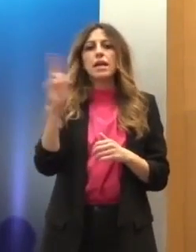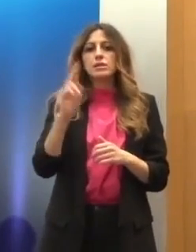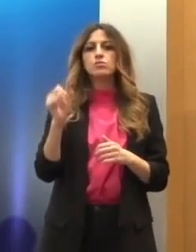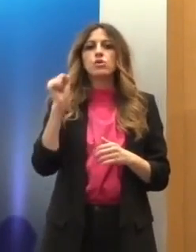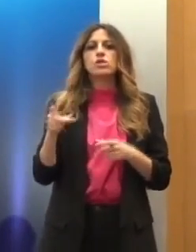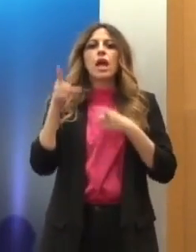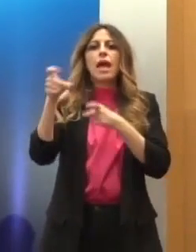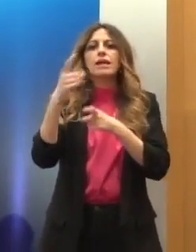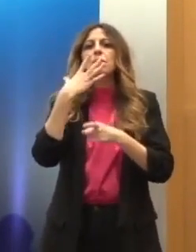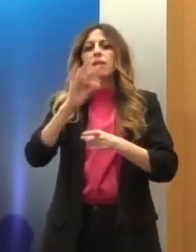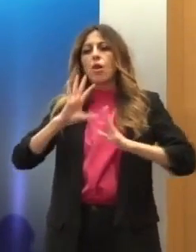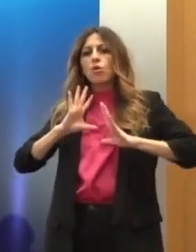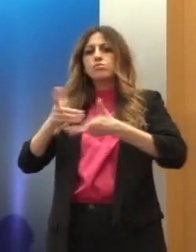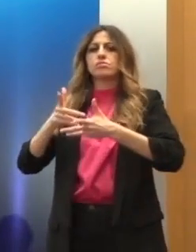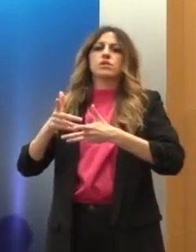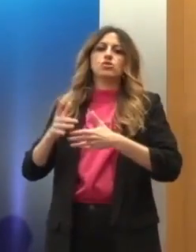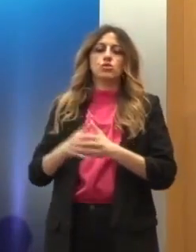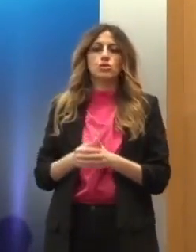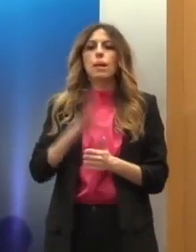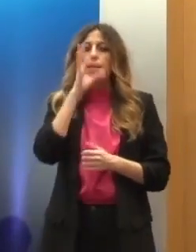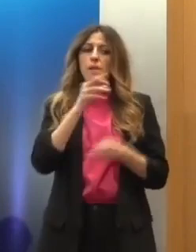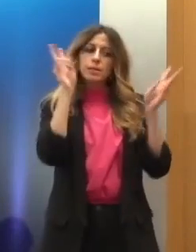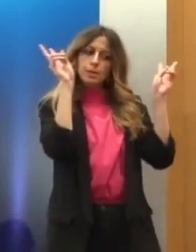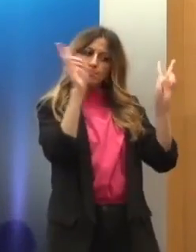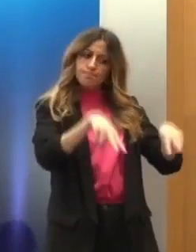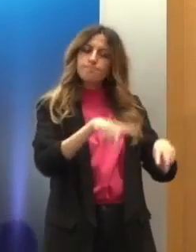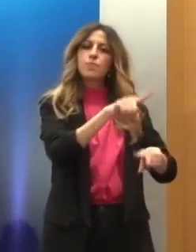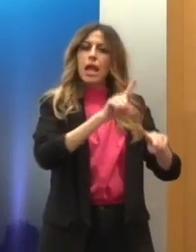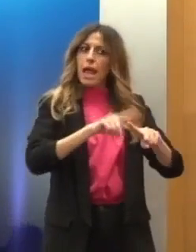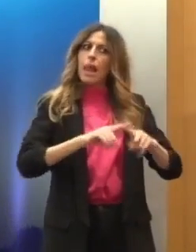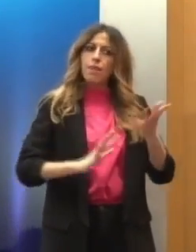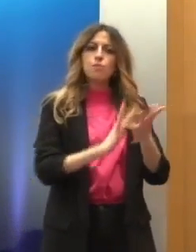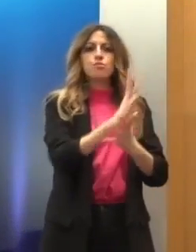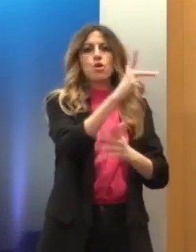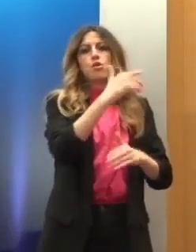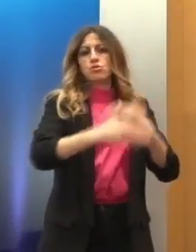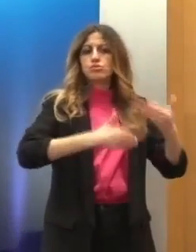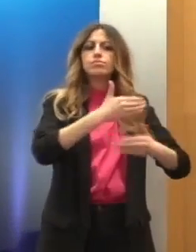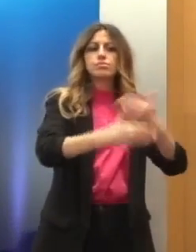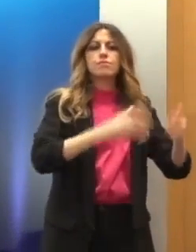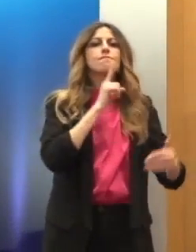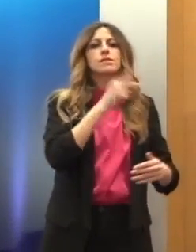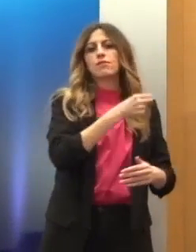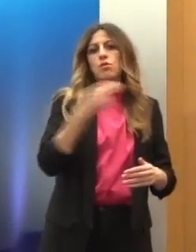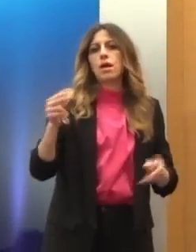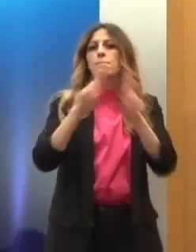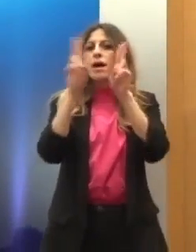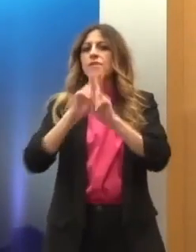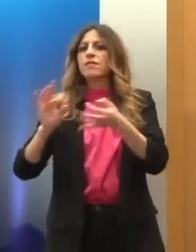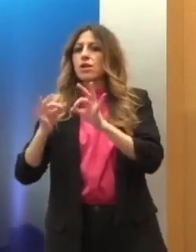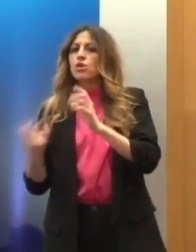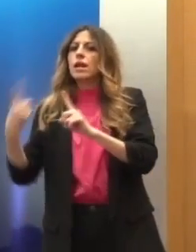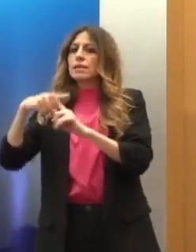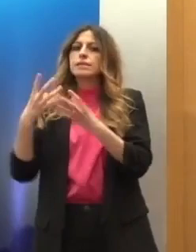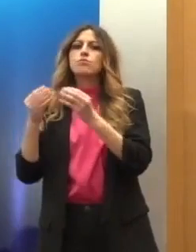μίσους. Αναγνωρίστηκε πράγματι η αξιοσημείωτη πρόοδος που έχει κάνει η χώρα στο πεδίο αυτό. Τα διεθνή όργανα και πολλά κράτη συνεχάρισαν